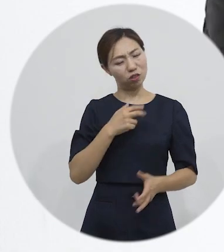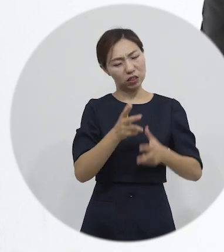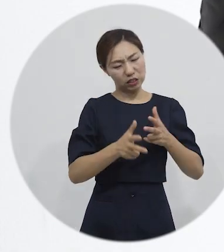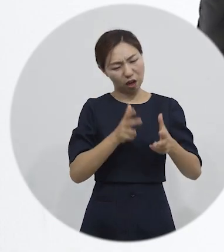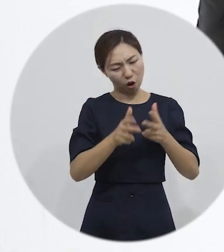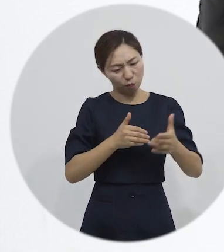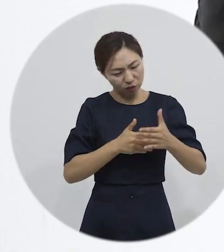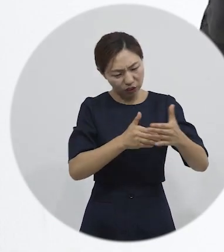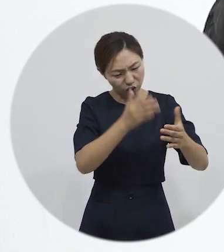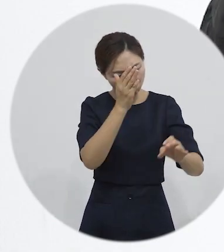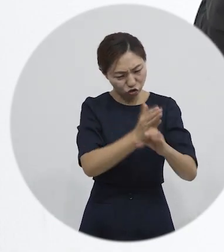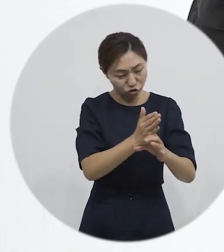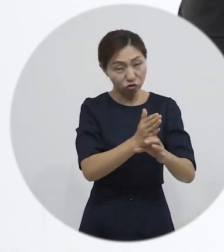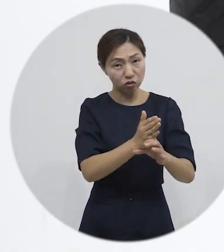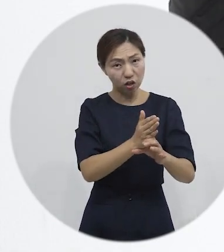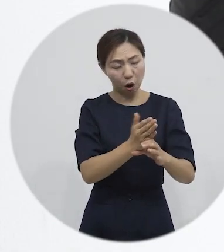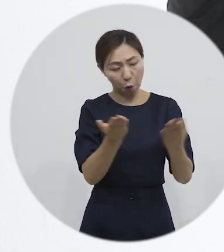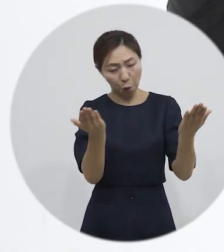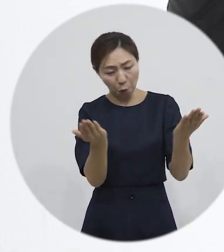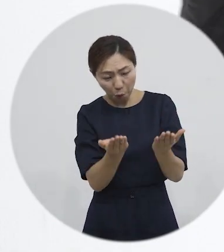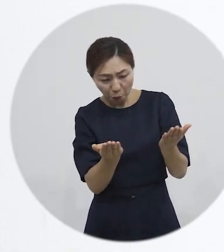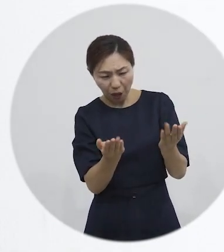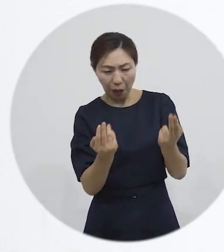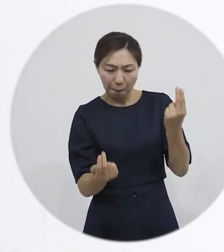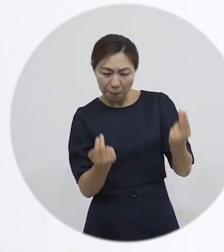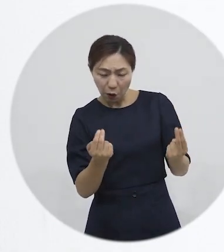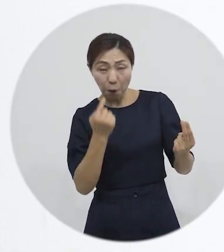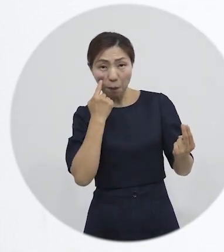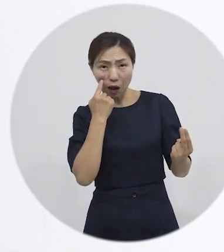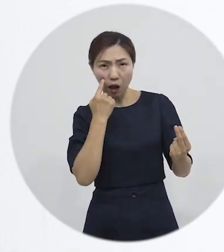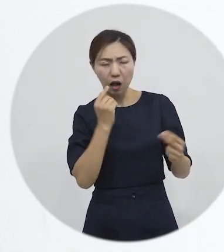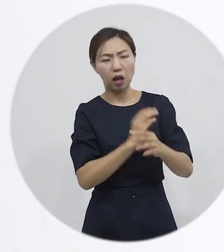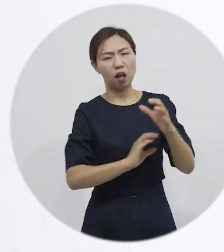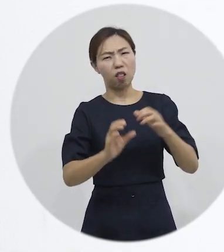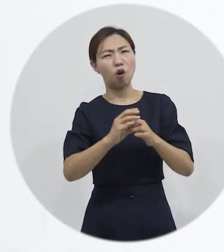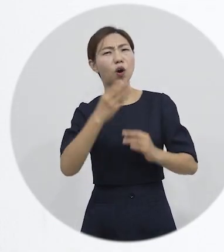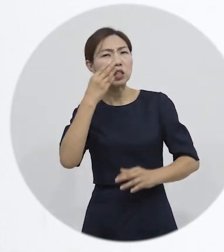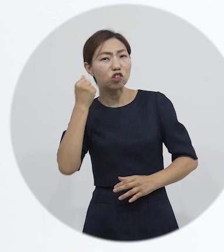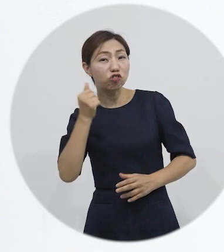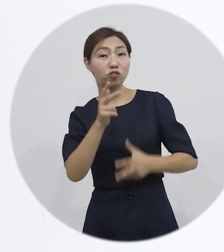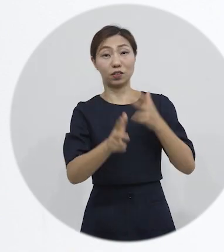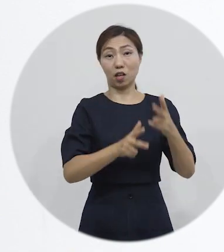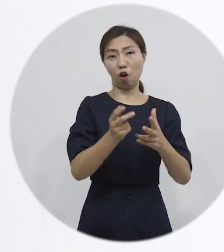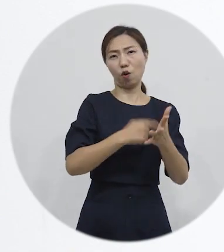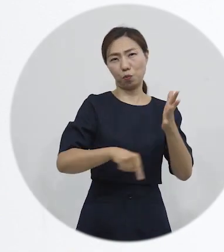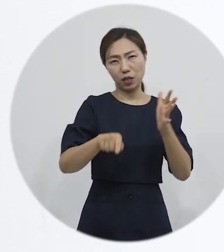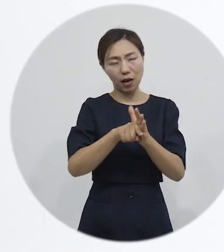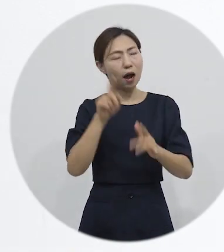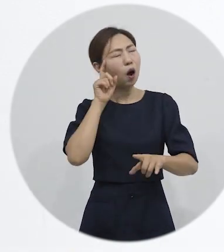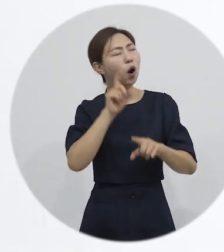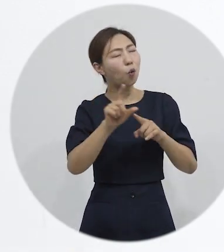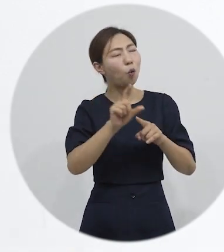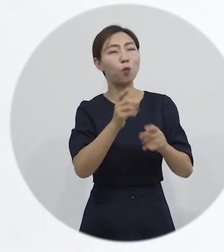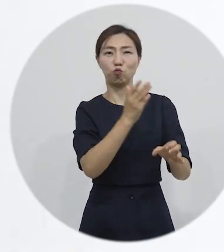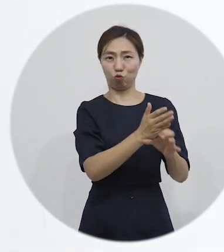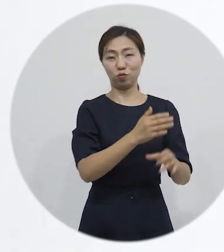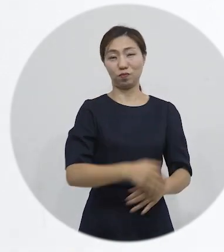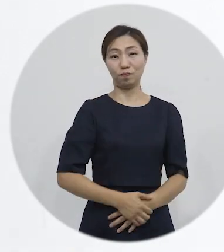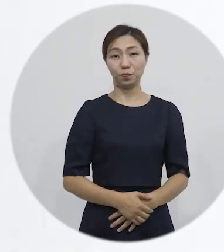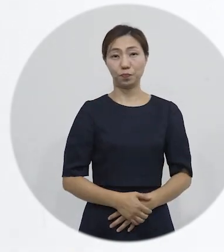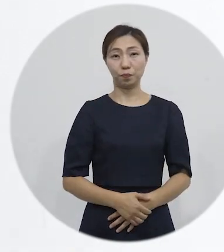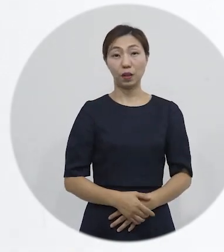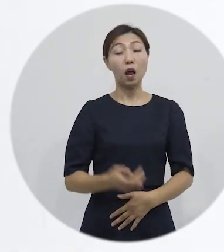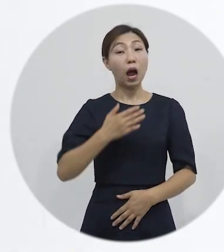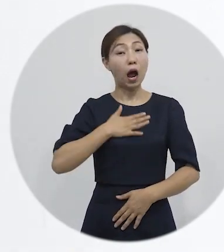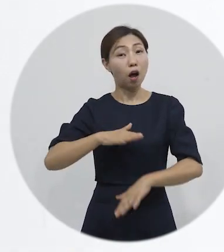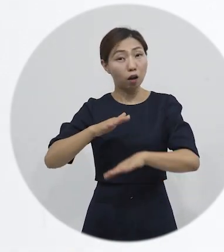되어 있습니다. 어떻게 이 참여 예산 사업을 해야 좀 더 수월하게 이 사업을 진행할 수 있을까? 이런 것들을 고민하게 되어 있거든요. 그러니까